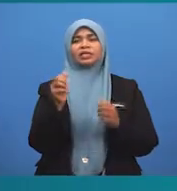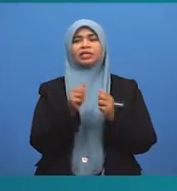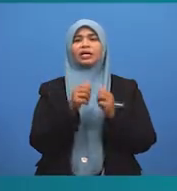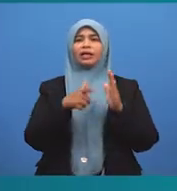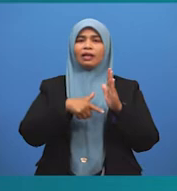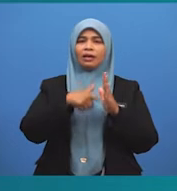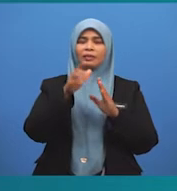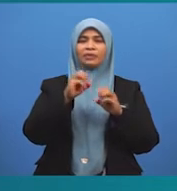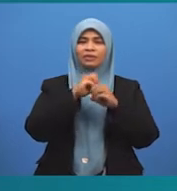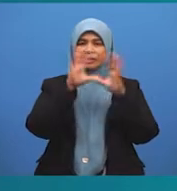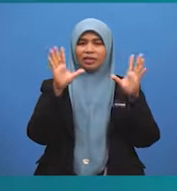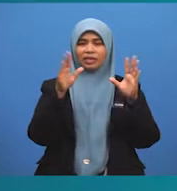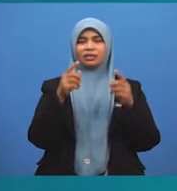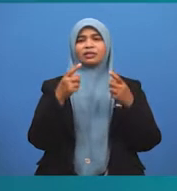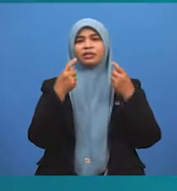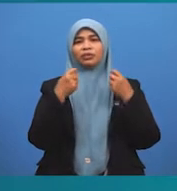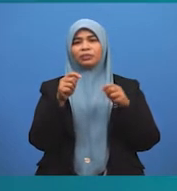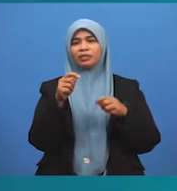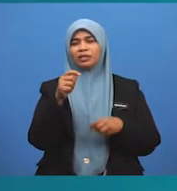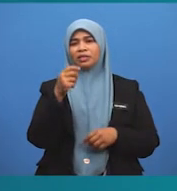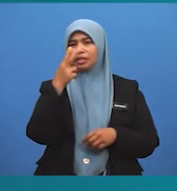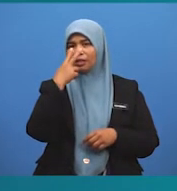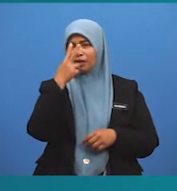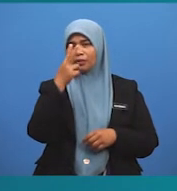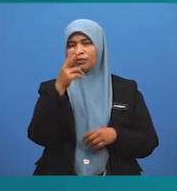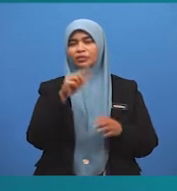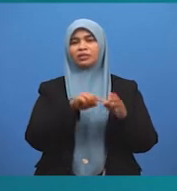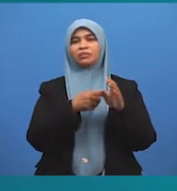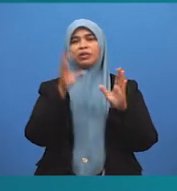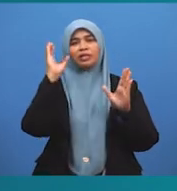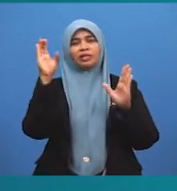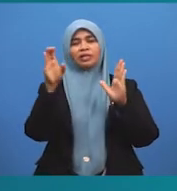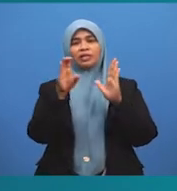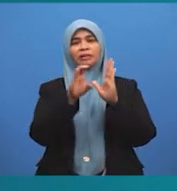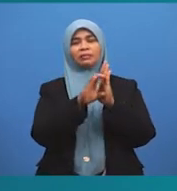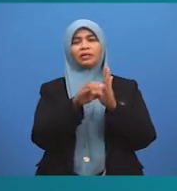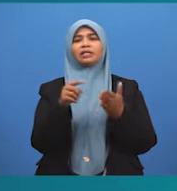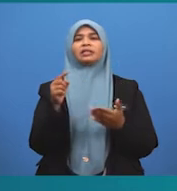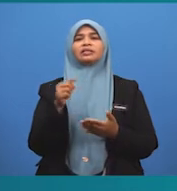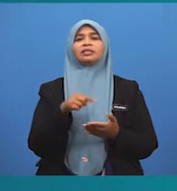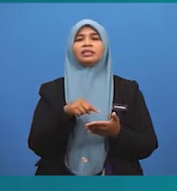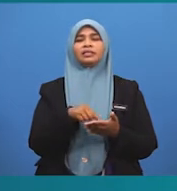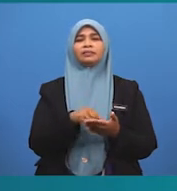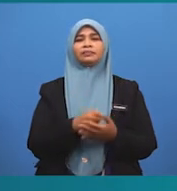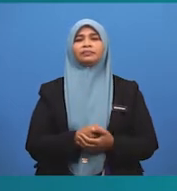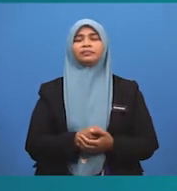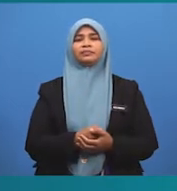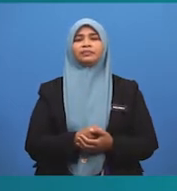lebih jelas, cuba memerhatikan semula gambar situasi satu tadi.